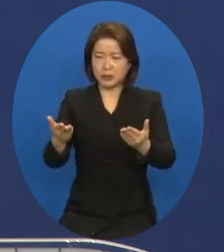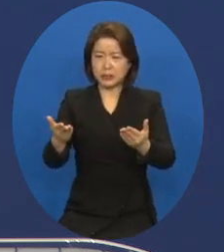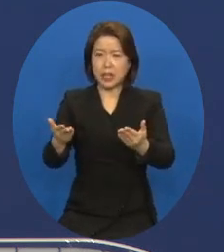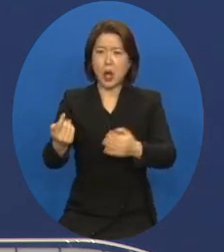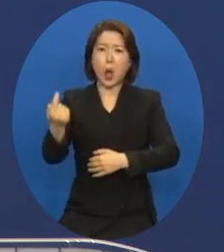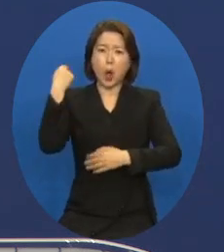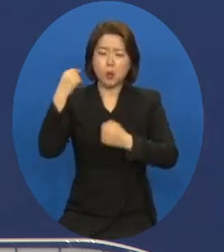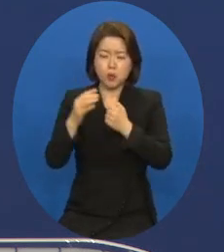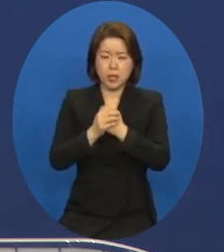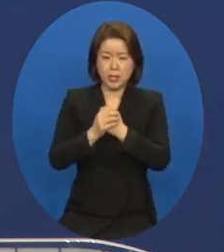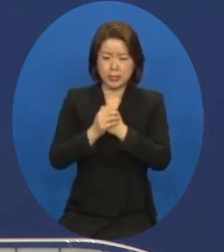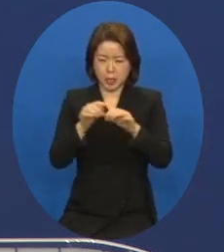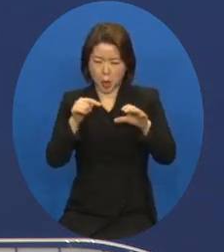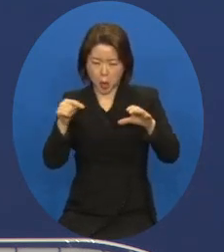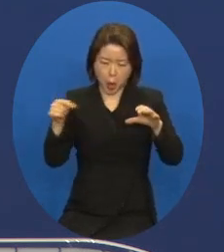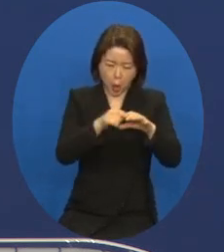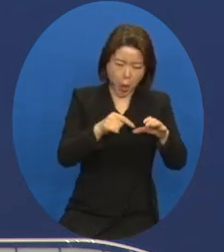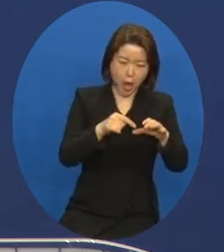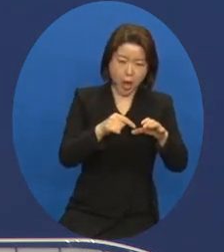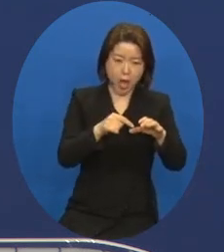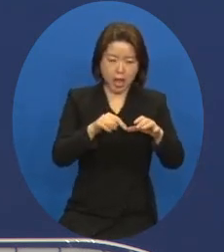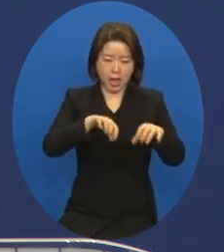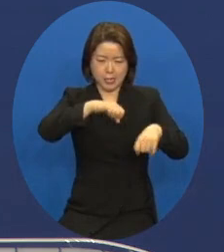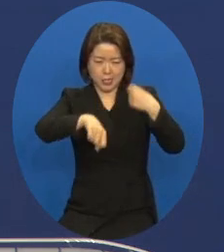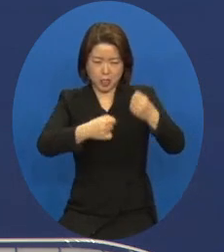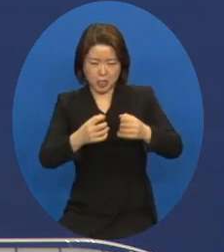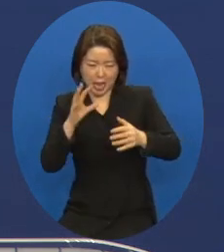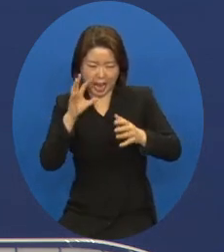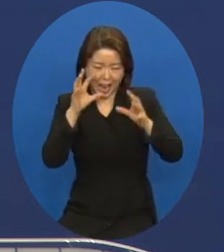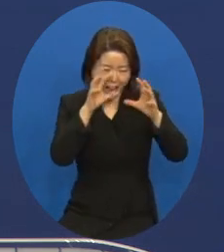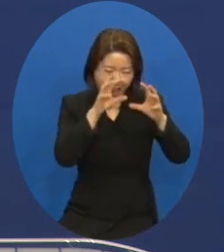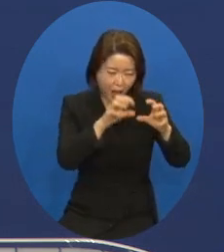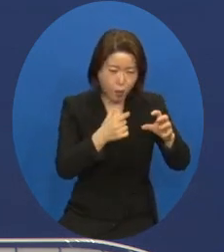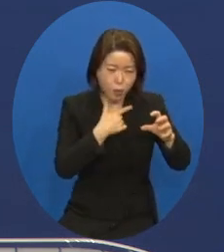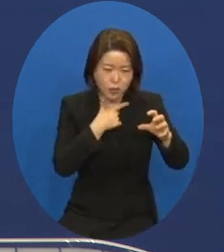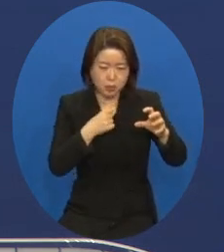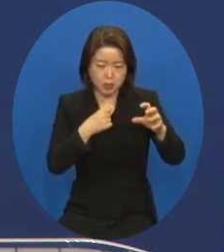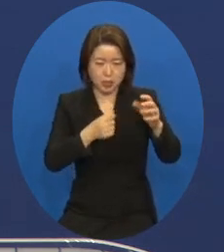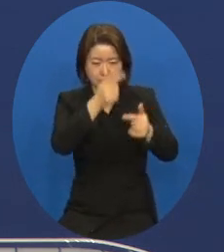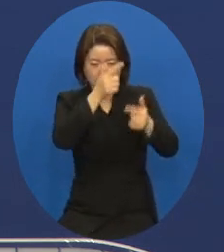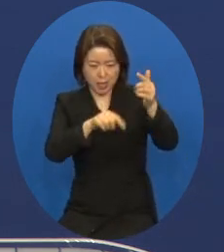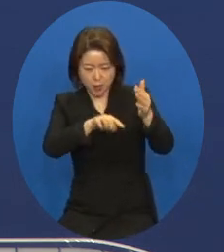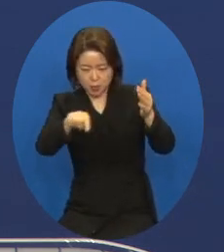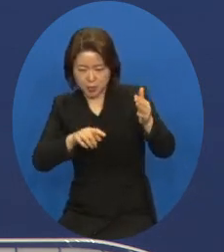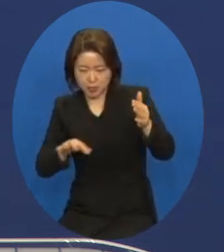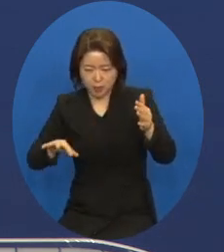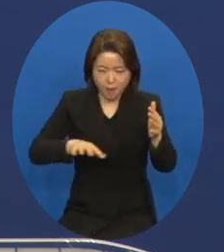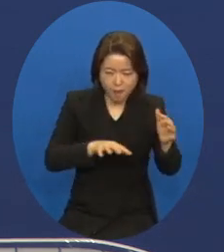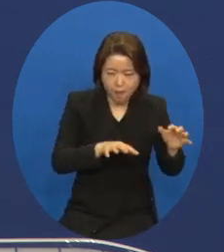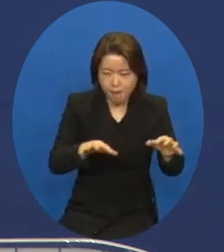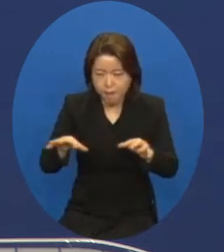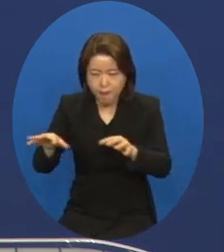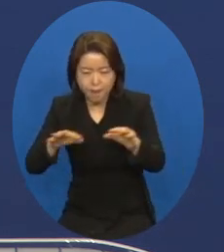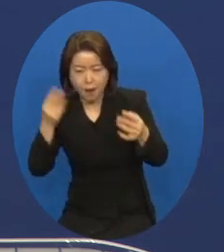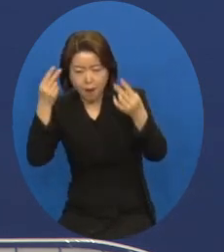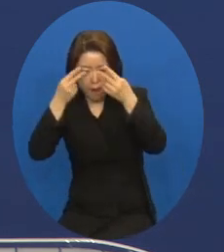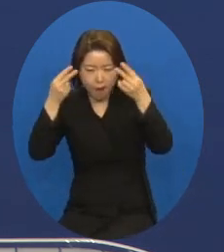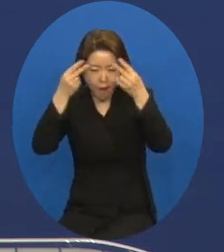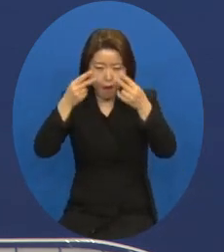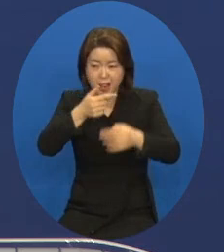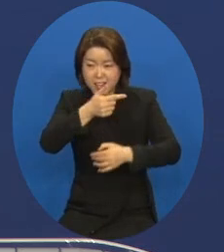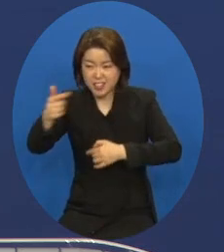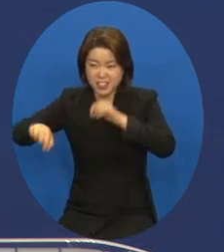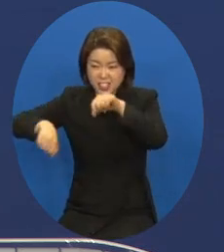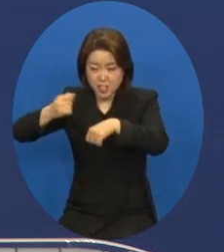나무에 매달린 짐승을 잡아 먹지 못해 안달 하며 나무 밑을 어슬렁거리는 큰 짐승처럼 저를